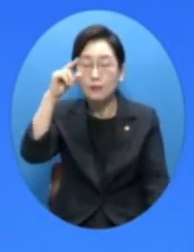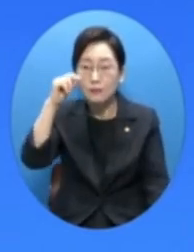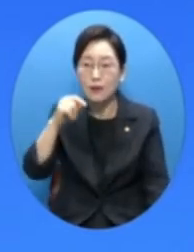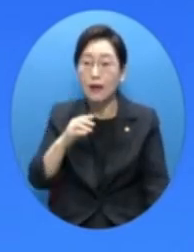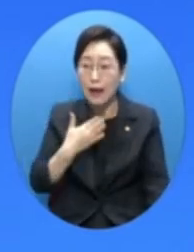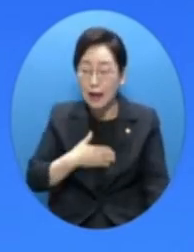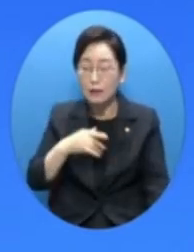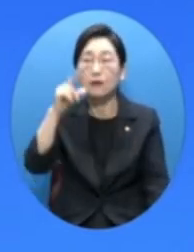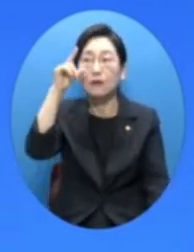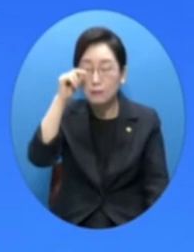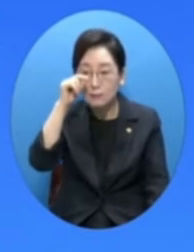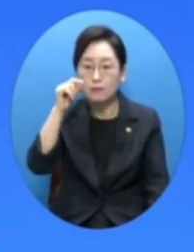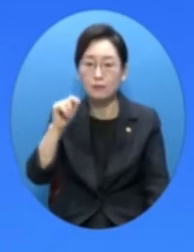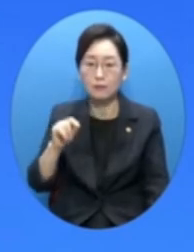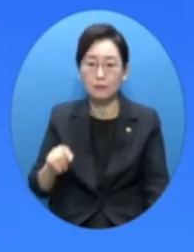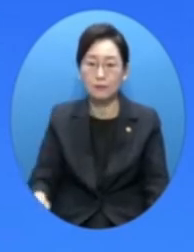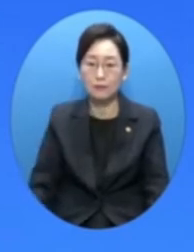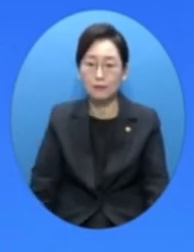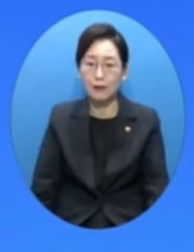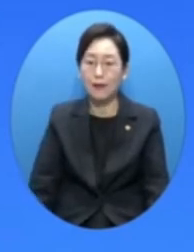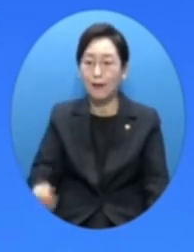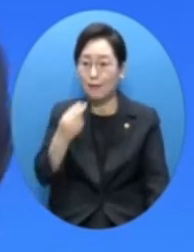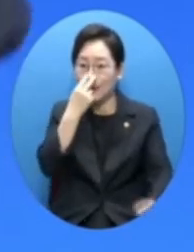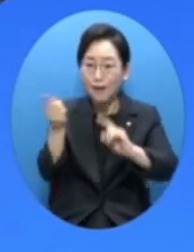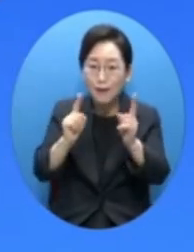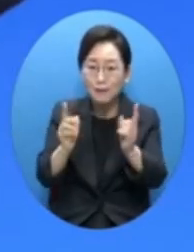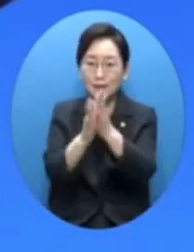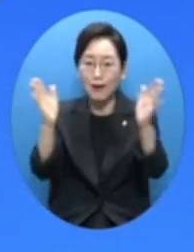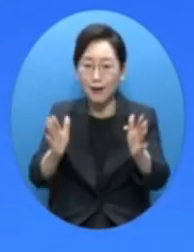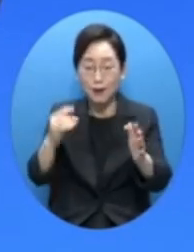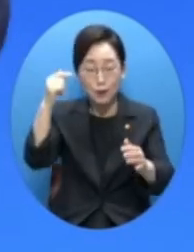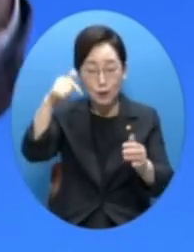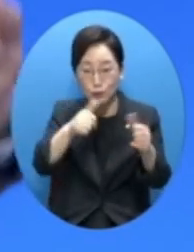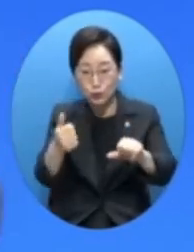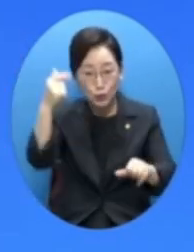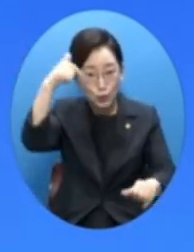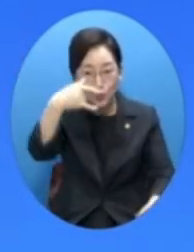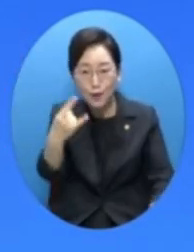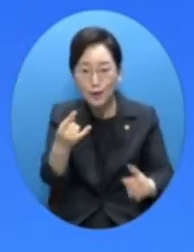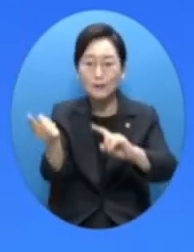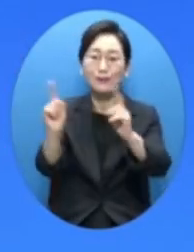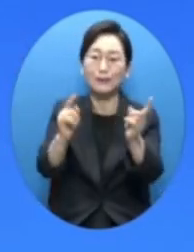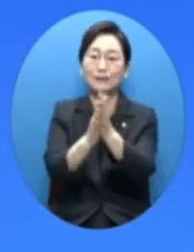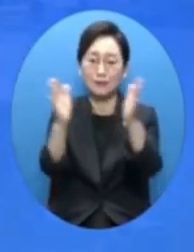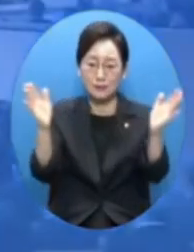한번 껌뻑거렸습니다. 아이가 살아나기 시작한 거예요. 죽었던 내가 살아나기 시작한 것입니다.